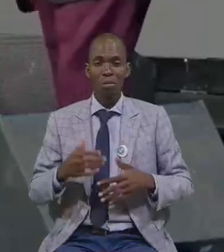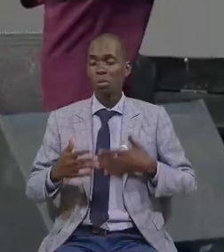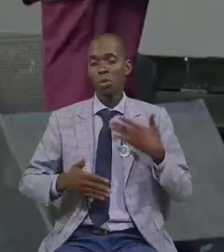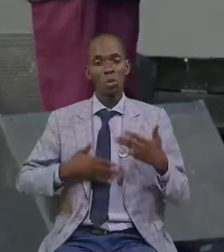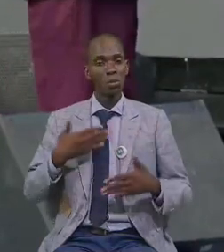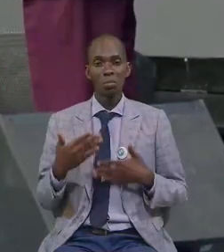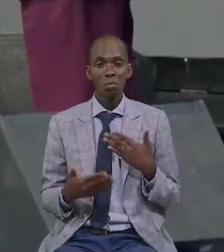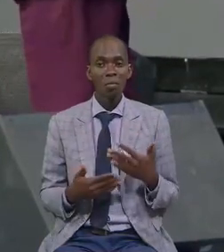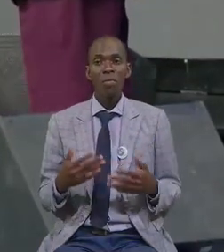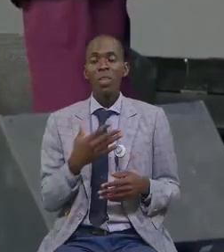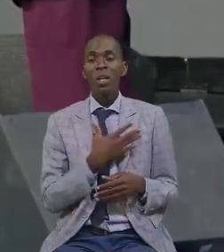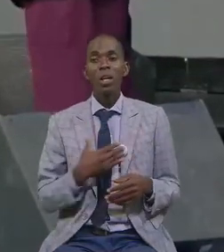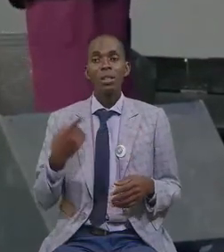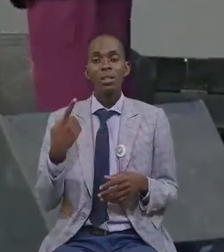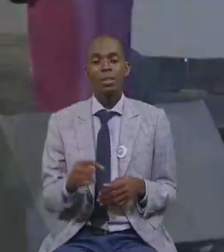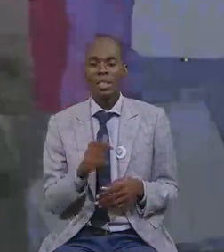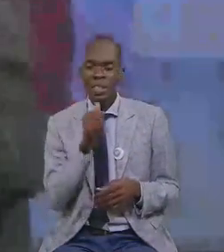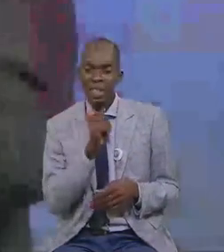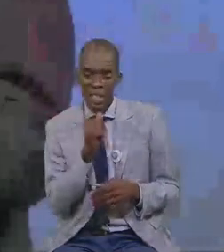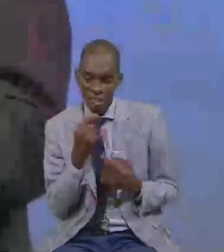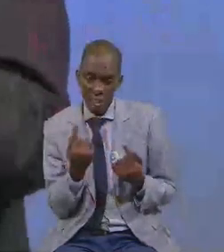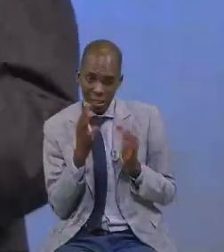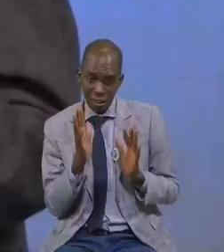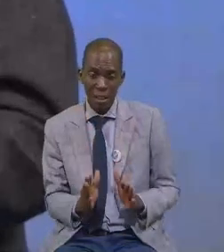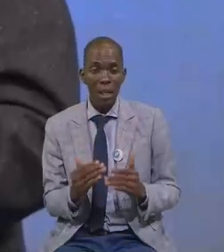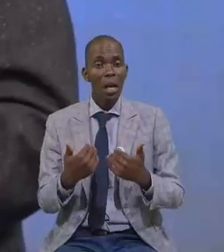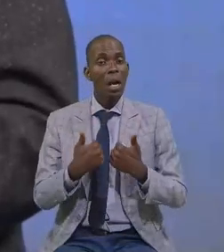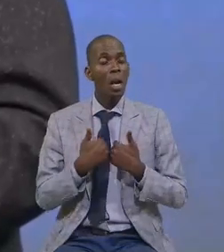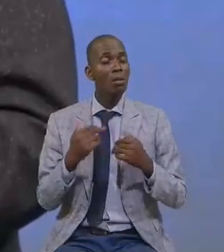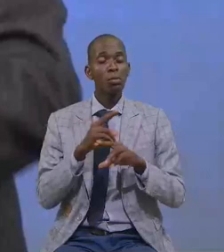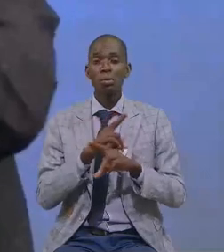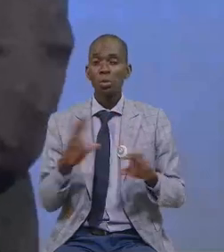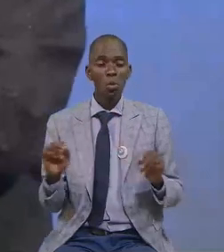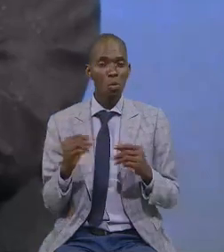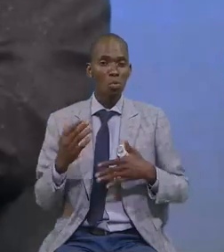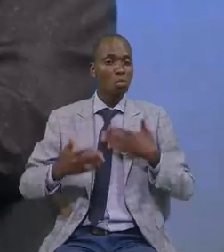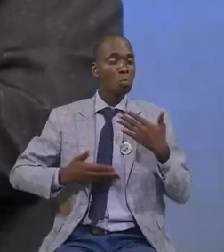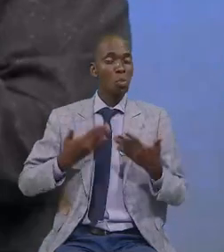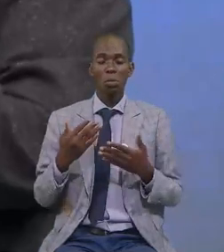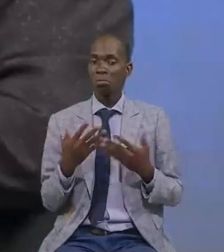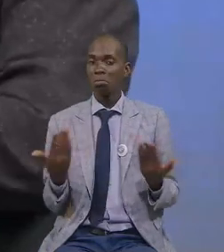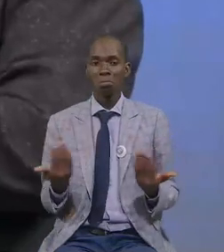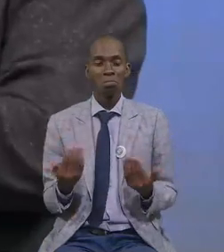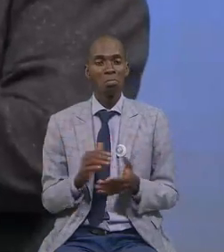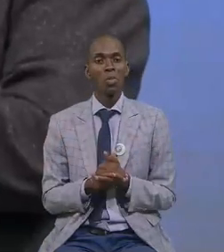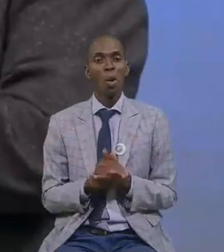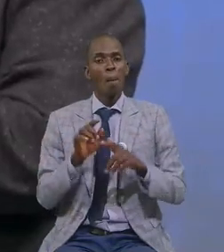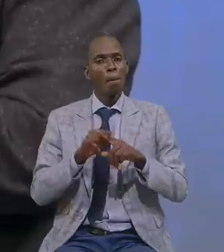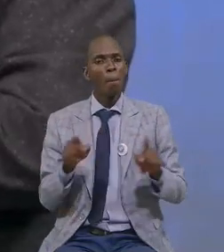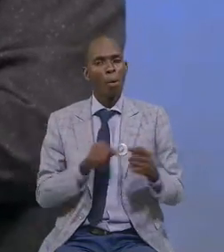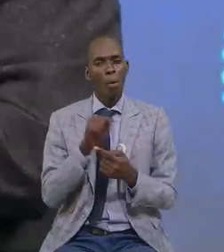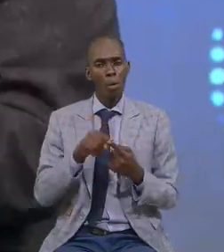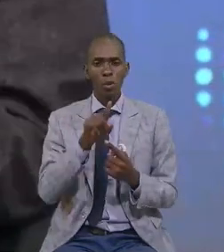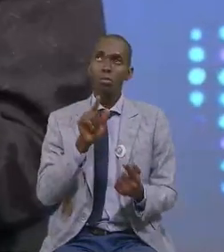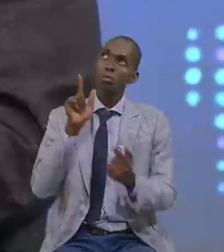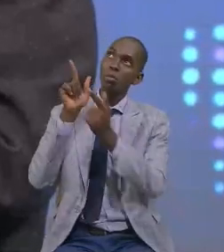permanente. Et le pécheur clandestin n'a pas de joie, ni une joie permanente. Mais quand tu